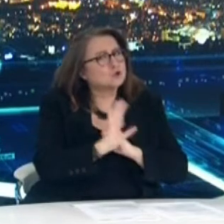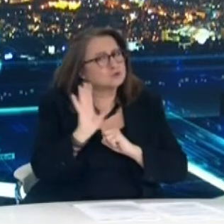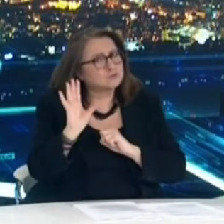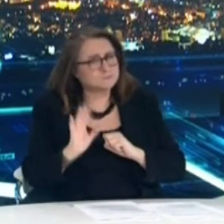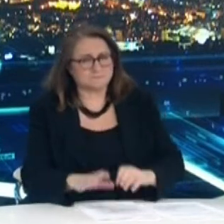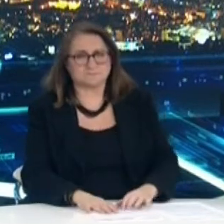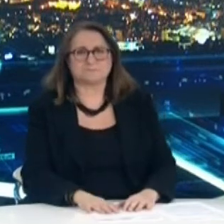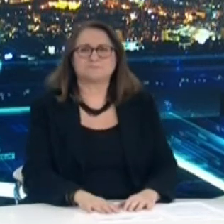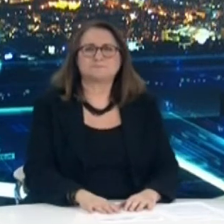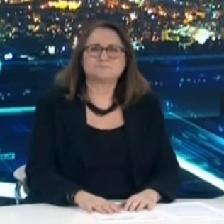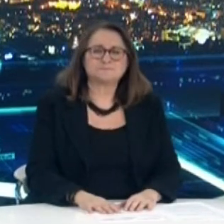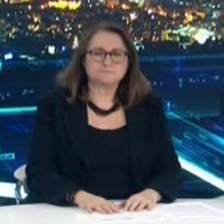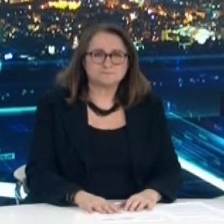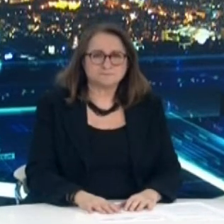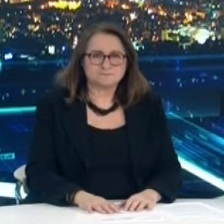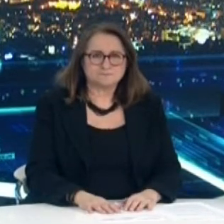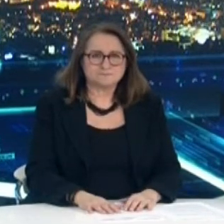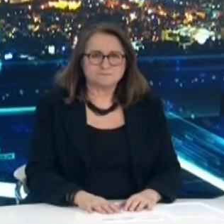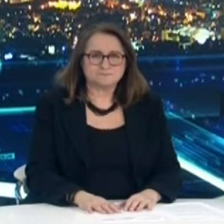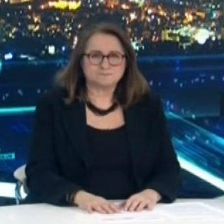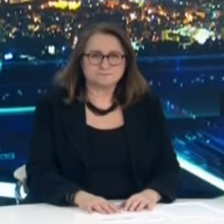Σε ό,τι αφορά τη συνεργασία του